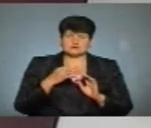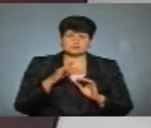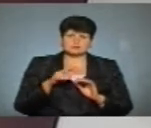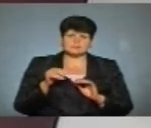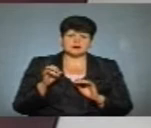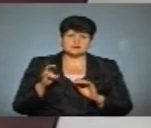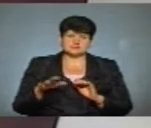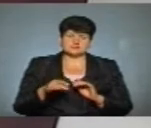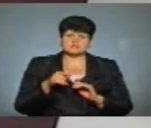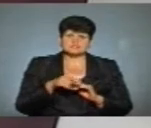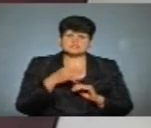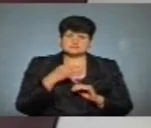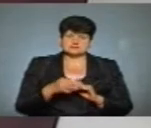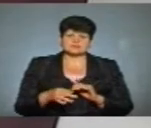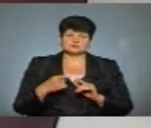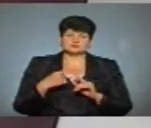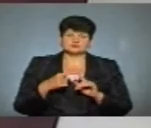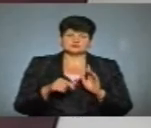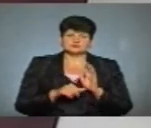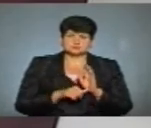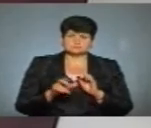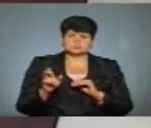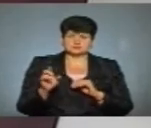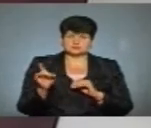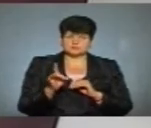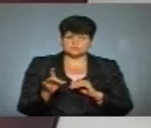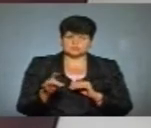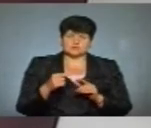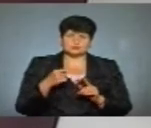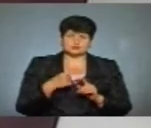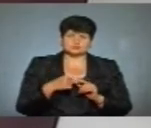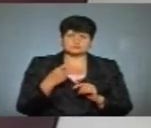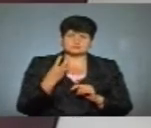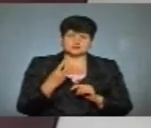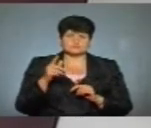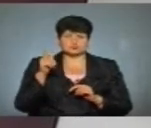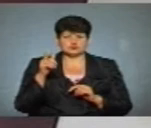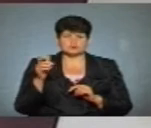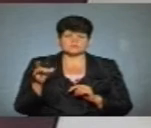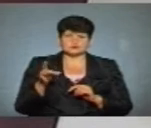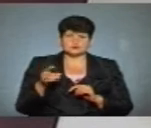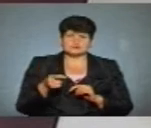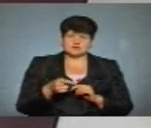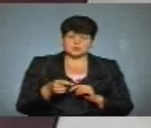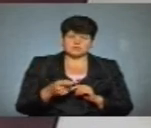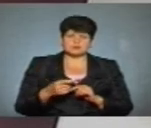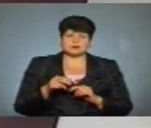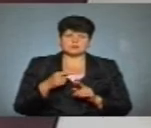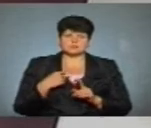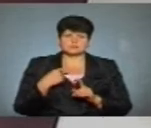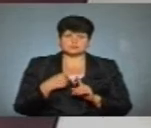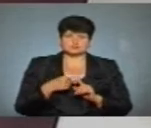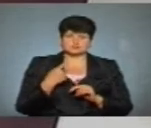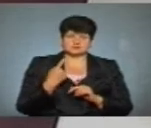Паничев. За його словами, 6 випадків у Бережанському районі, по 3 в Чортківському районі і Тернополі, і по одному у Тернопільському,